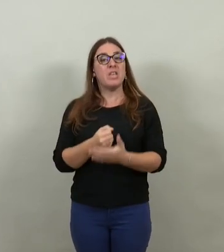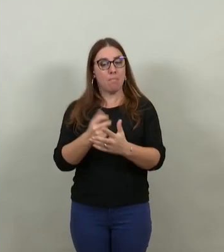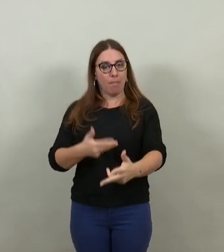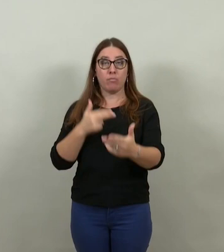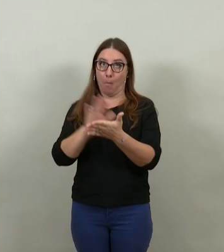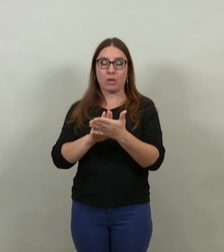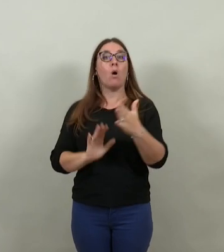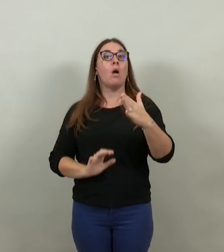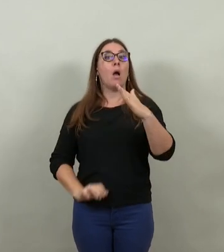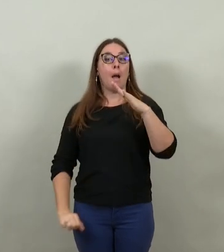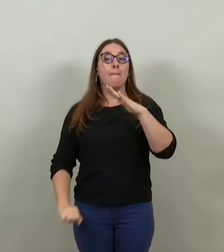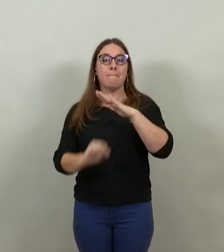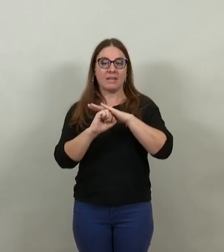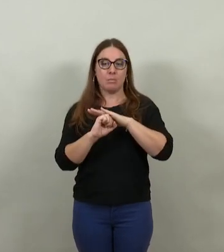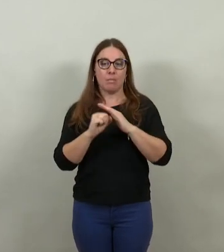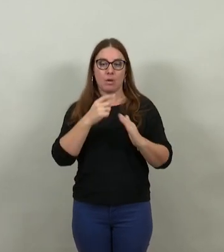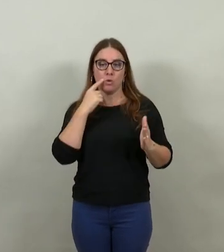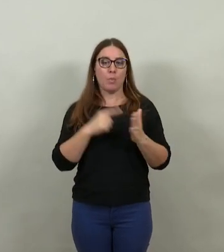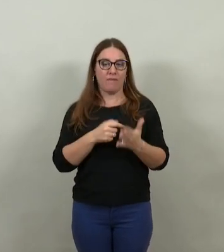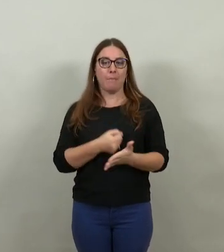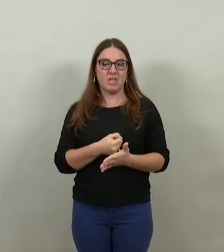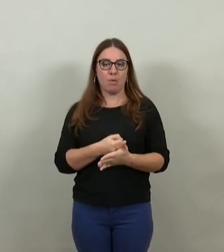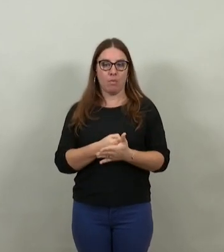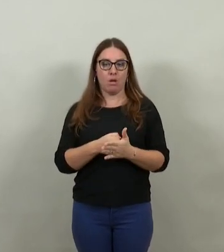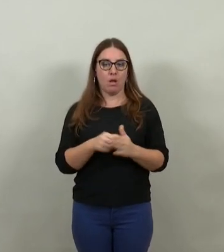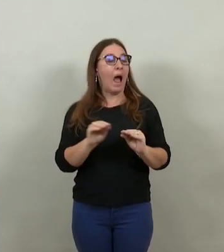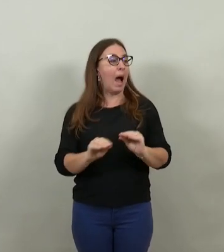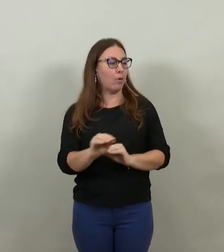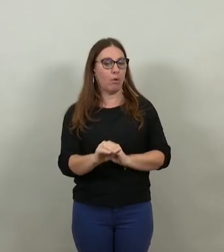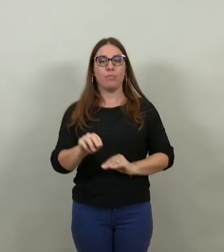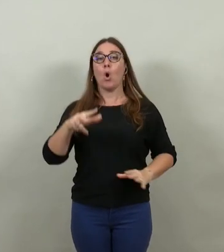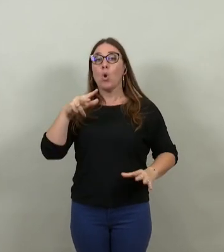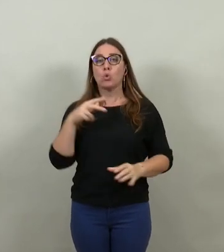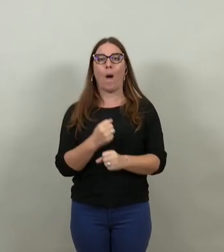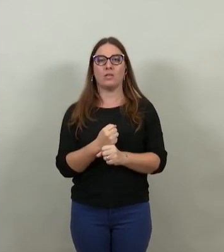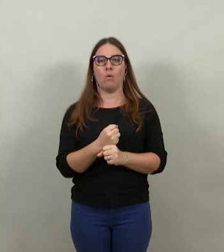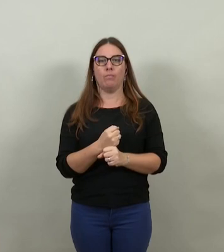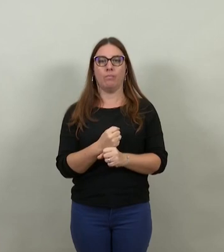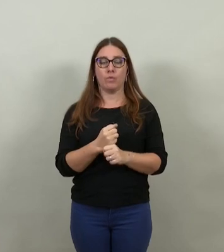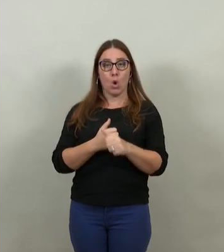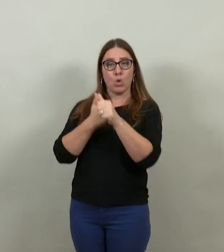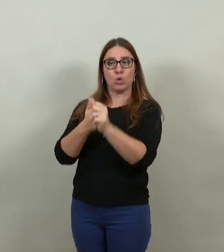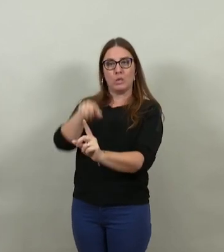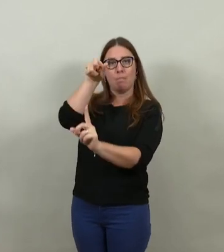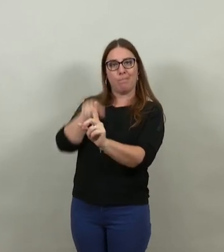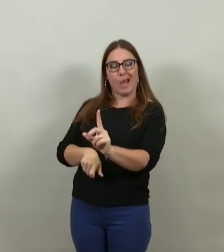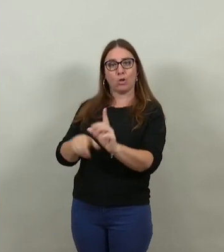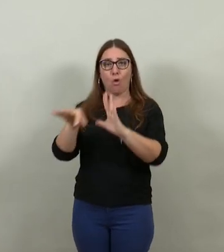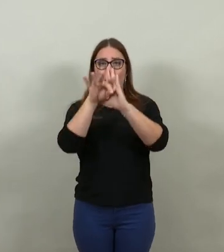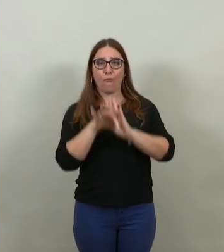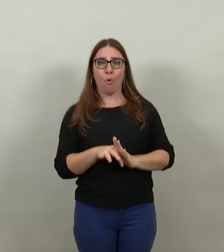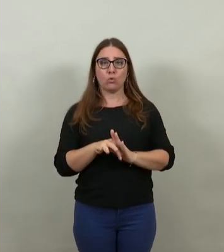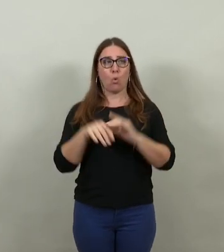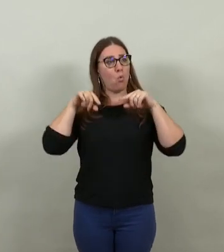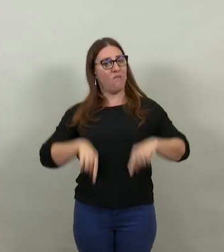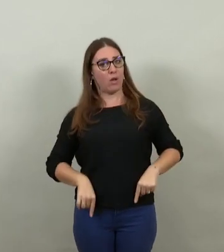maximum pardon non je j'aurais dit minimum pardonnez-moi ce sera un amendement de 3 ans à l'encontre d'une personne exerçant une fonction de membre du